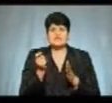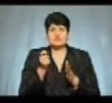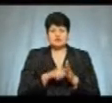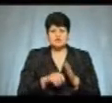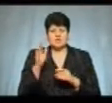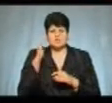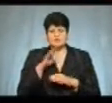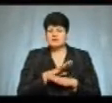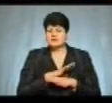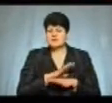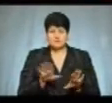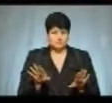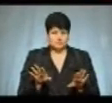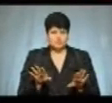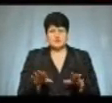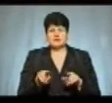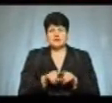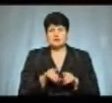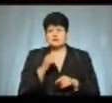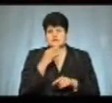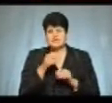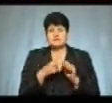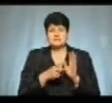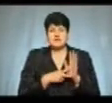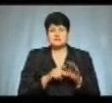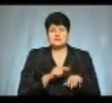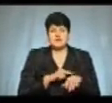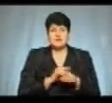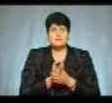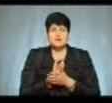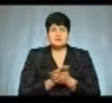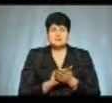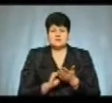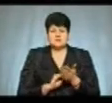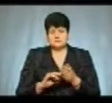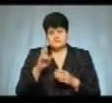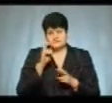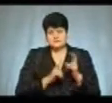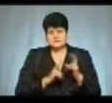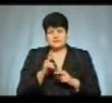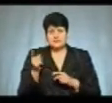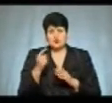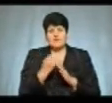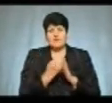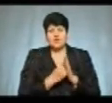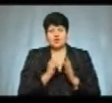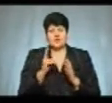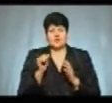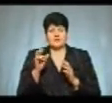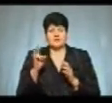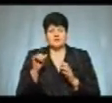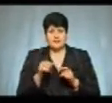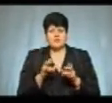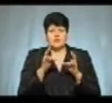навколишніх будинках не будуть. Також, як нам повідомила, о 17 годині прес-секретар комунального підприємства Тернопільводоканал Наталія Турчин,